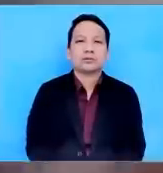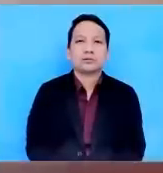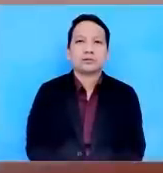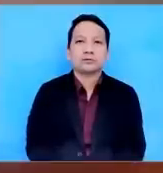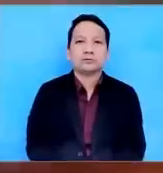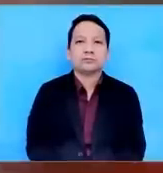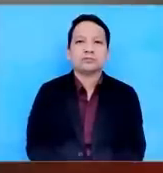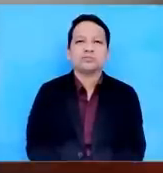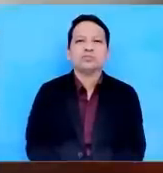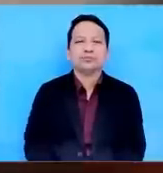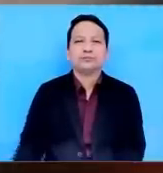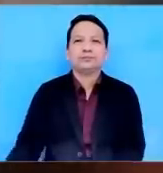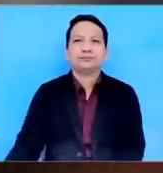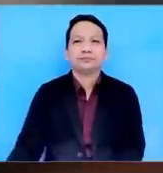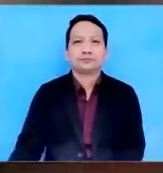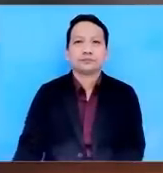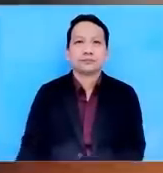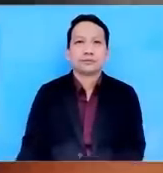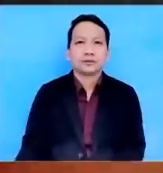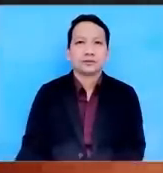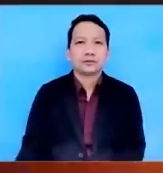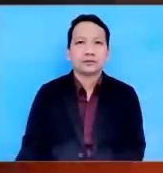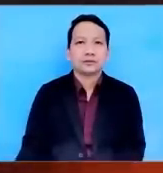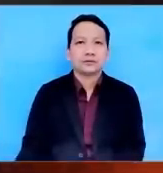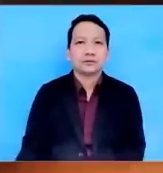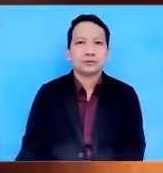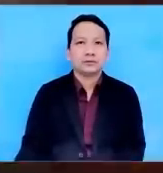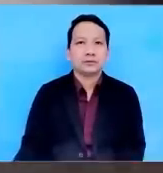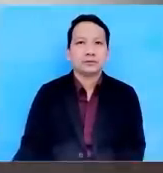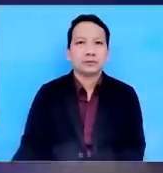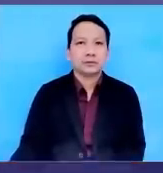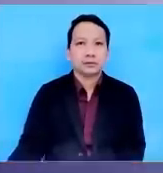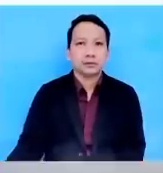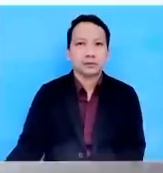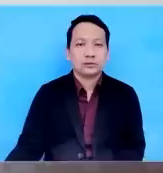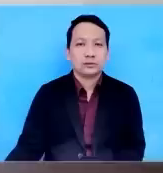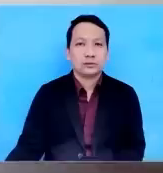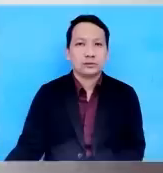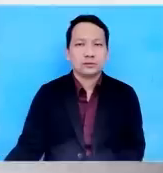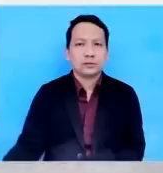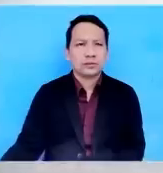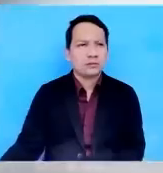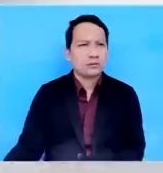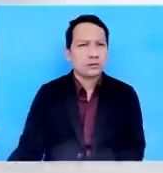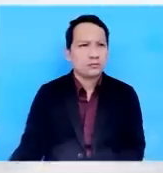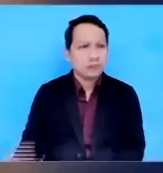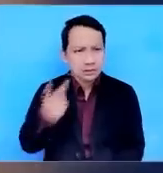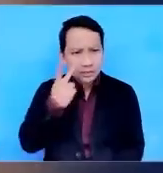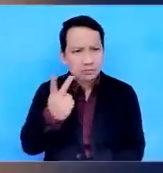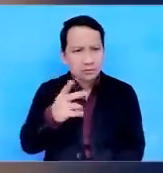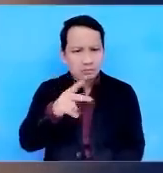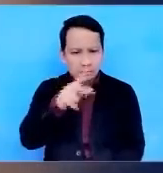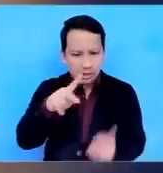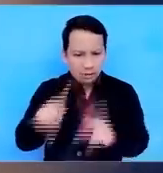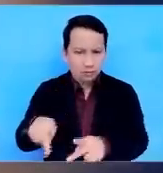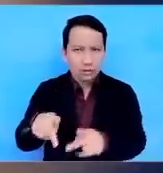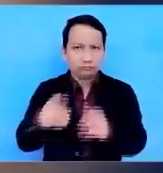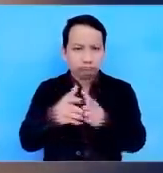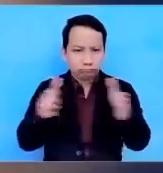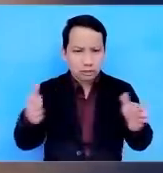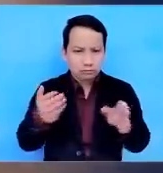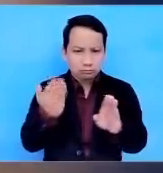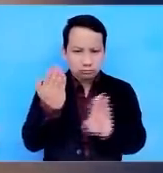Isang dambuhalang isda ang sumalubong sa mga mangingisda sa Balabac, Palawan. Halos kasinlaki ito ng isang tao